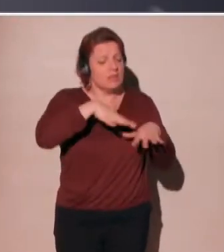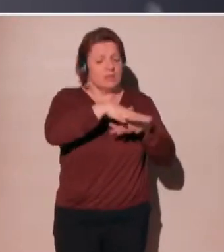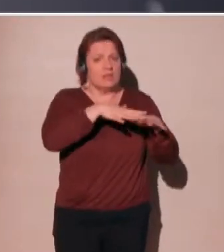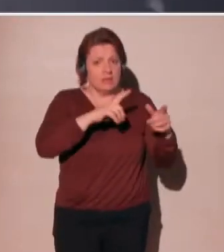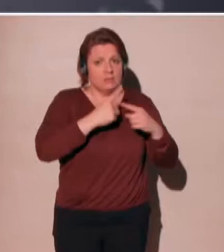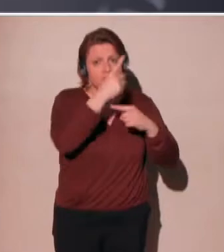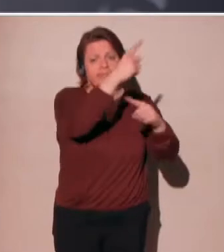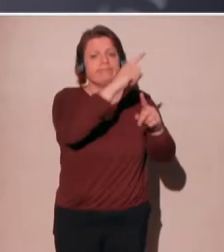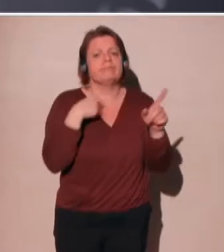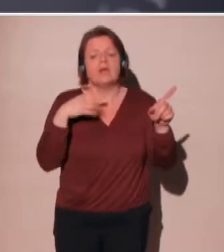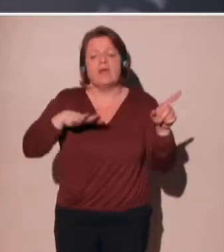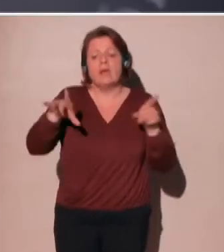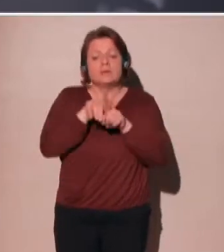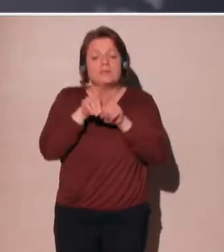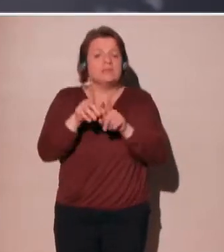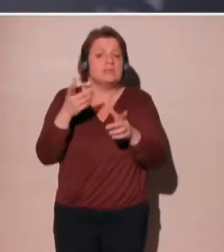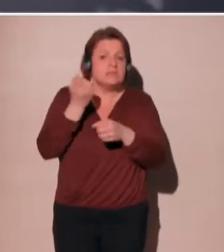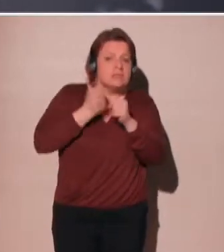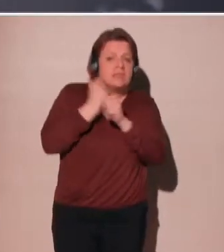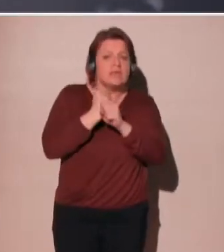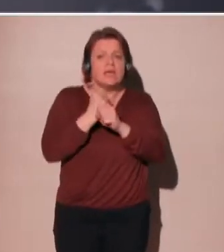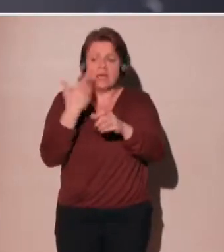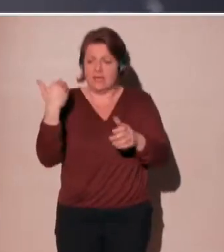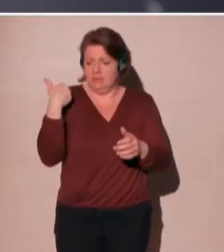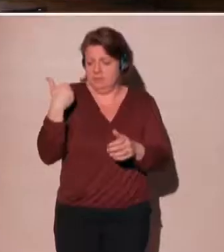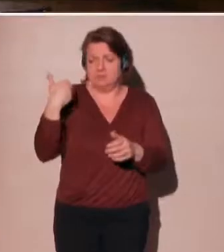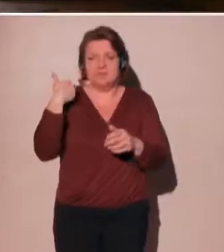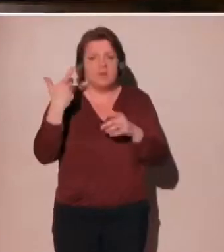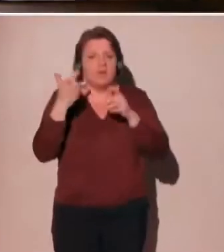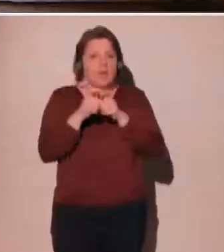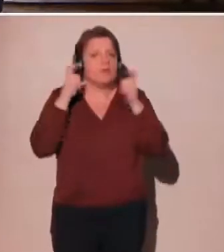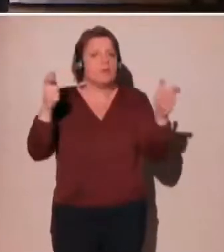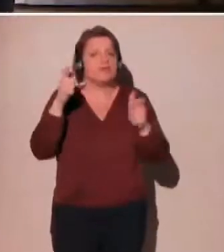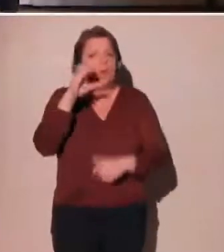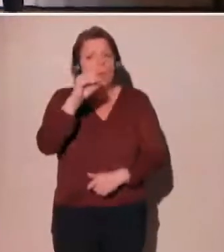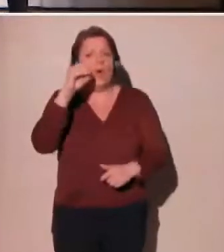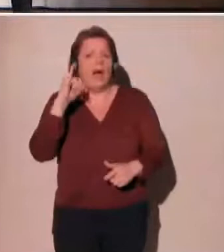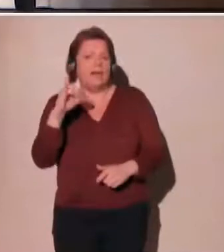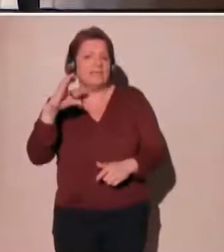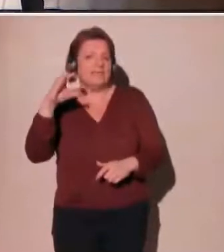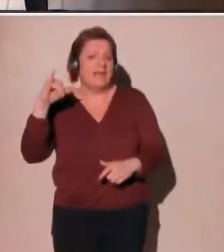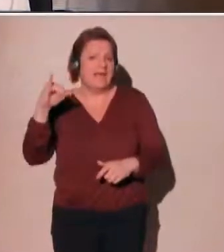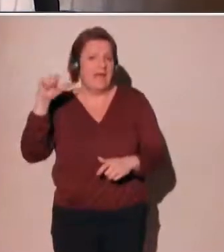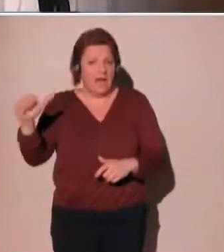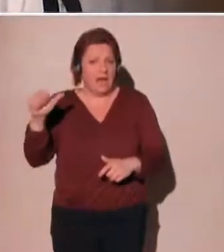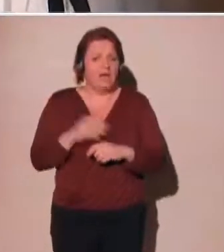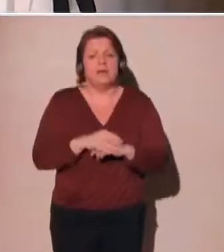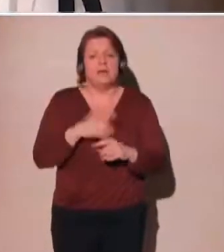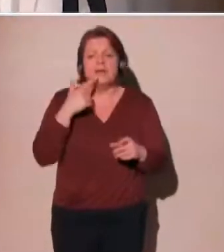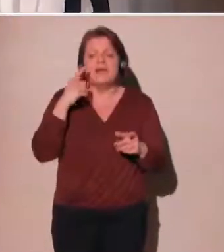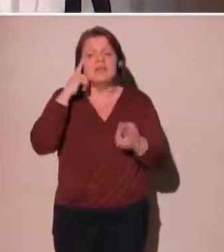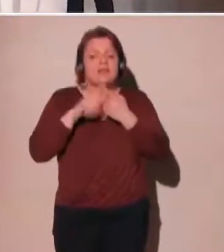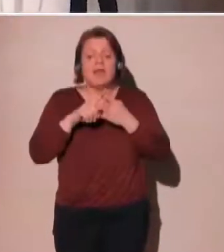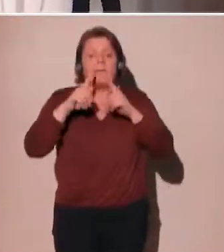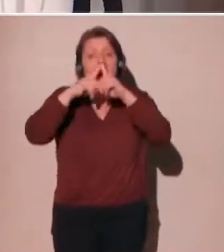données à Columbia. Elle a fondé récemment la société ORCAA, spécialisée dans l'audit des systèmes algorithmiques, et elle est